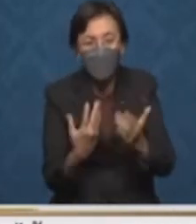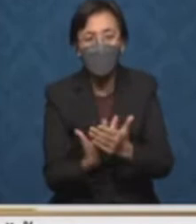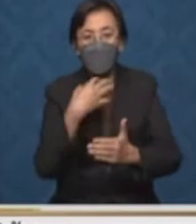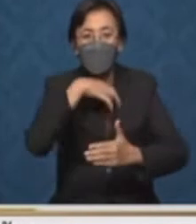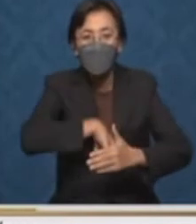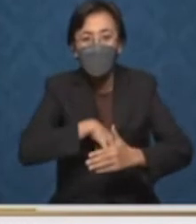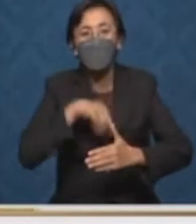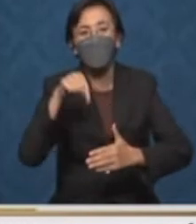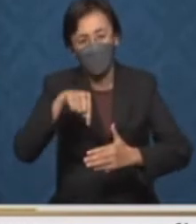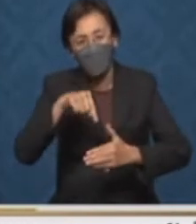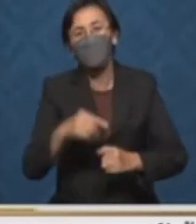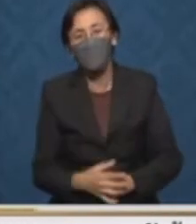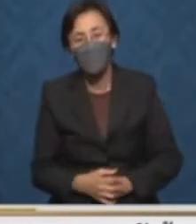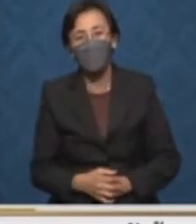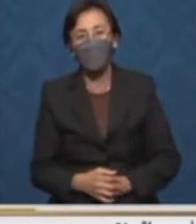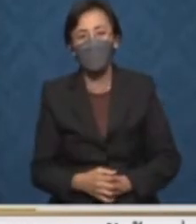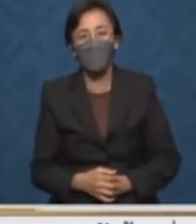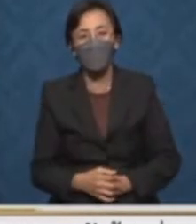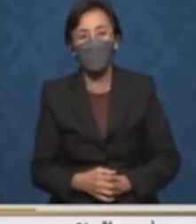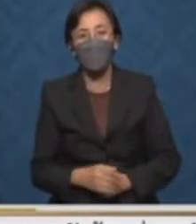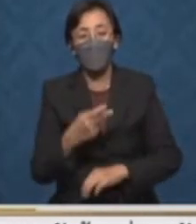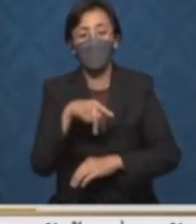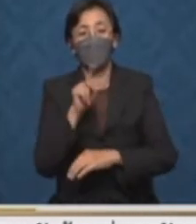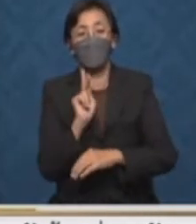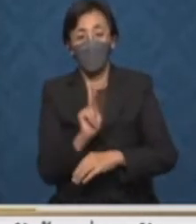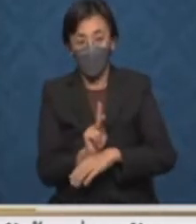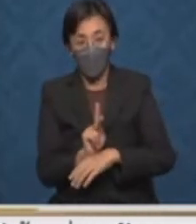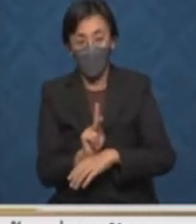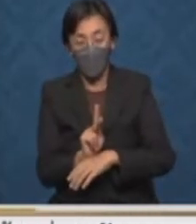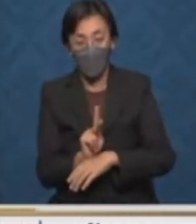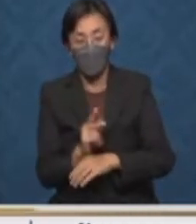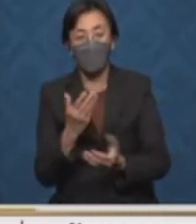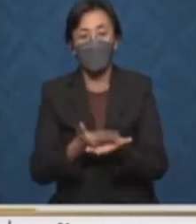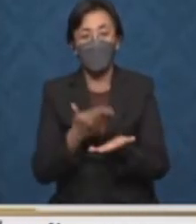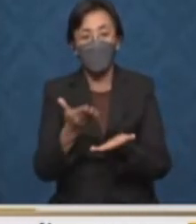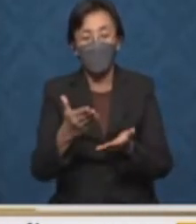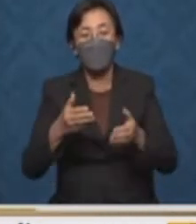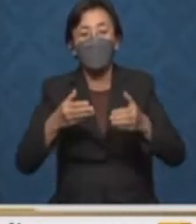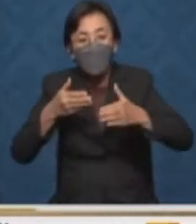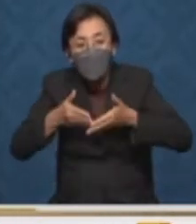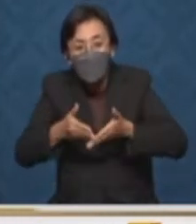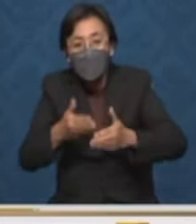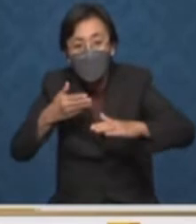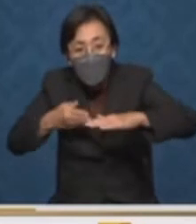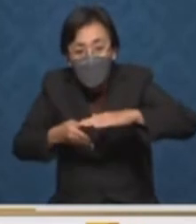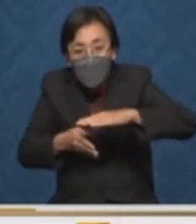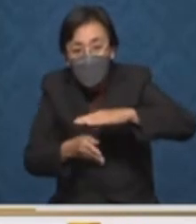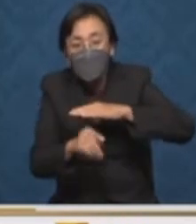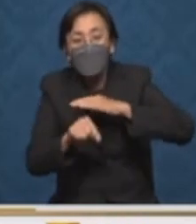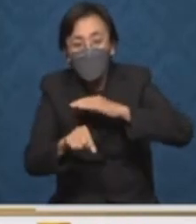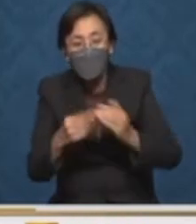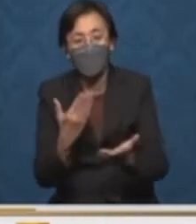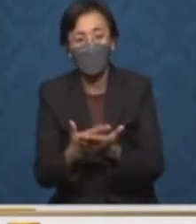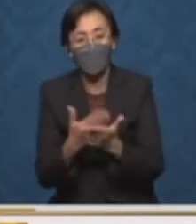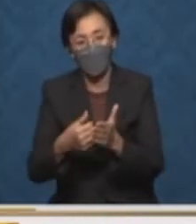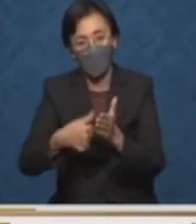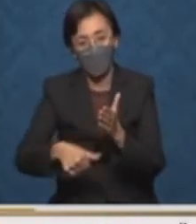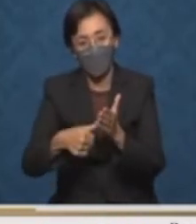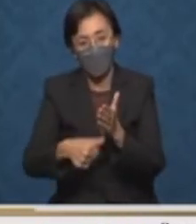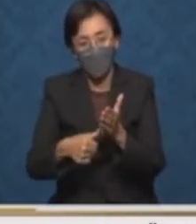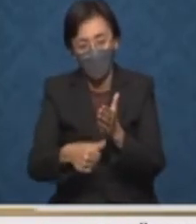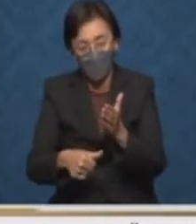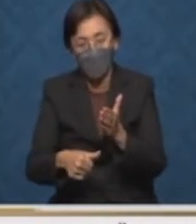จากตรงนี้ครับท่านประธานครับการจัดซื้อเรือดำน้ำเที่ยวนี้เนี่ยมันมีการจ่ายภาษีมูลค่าเพิ่